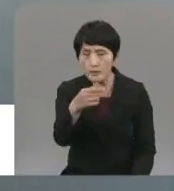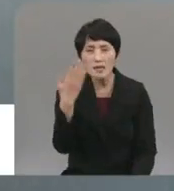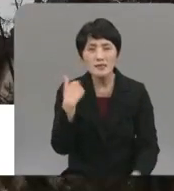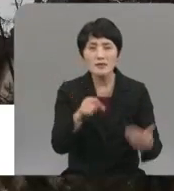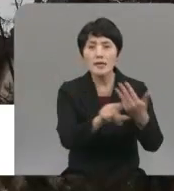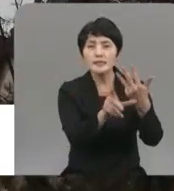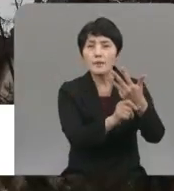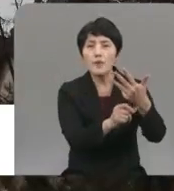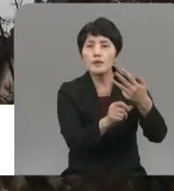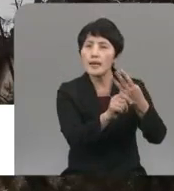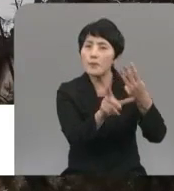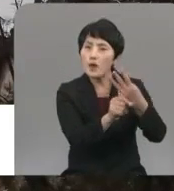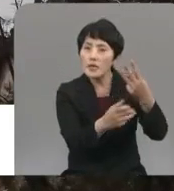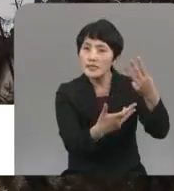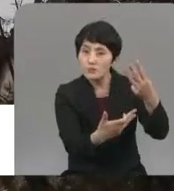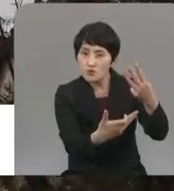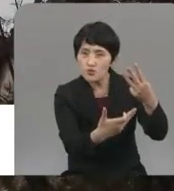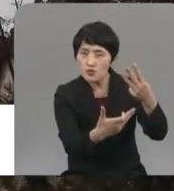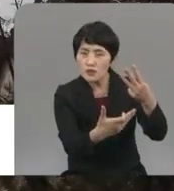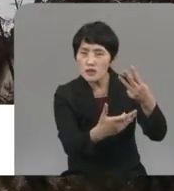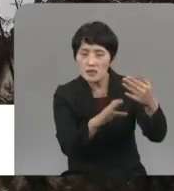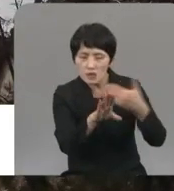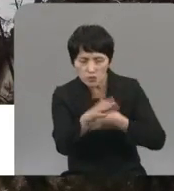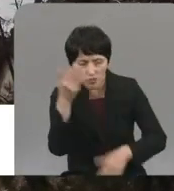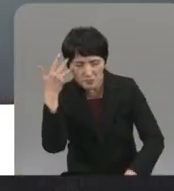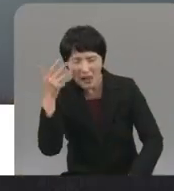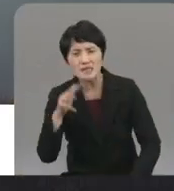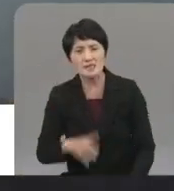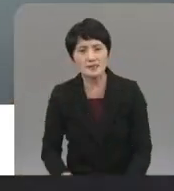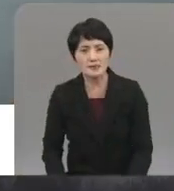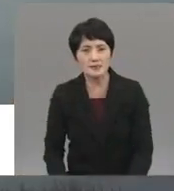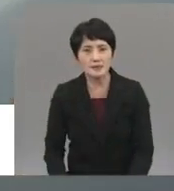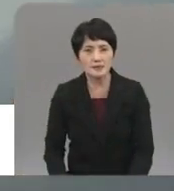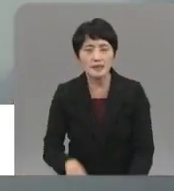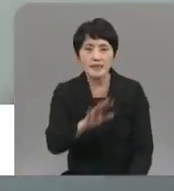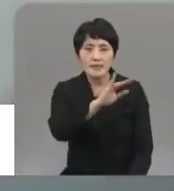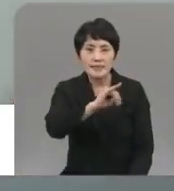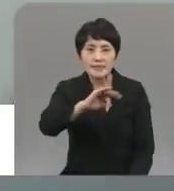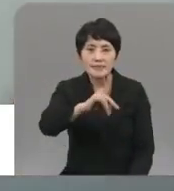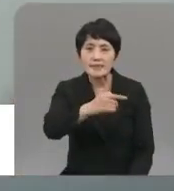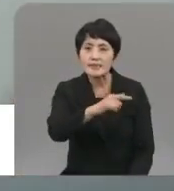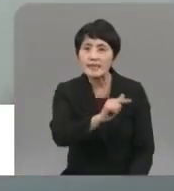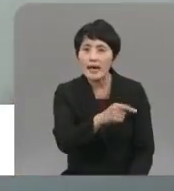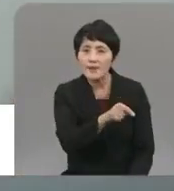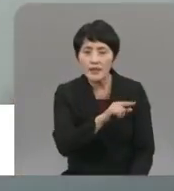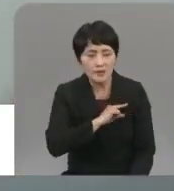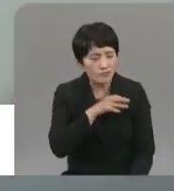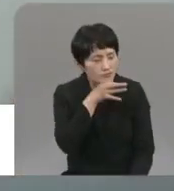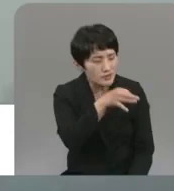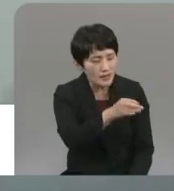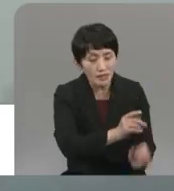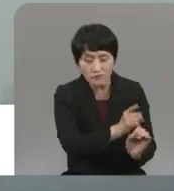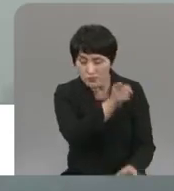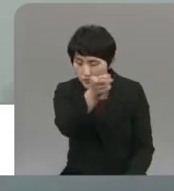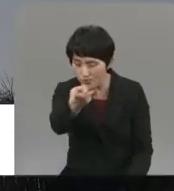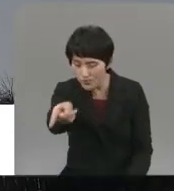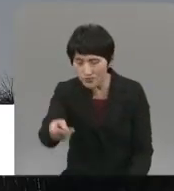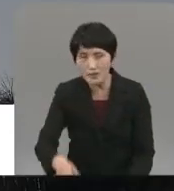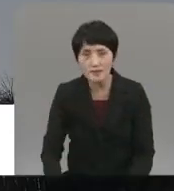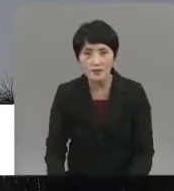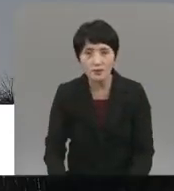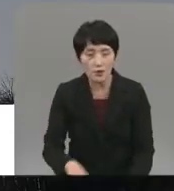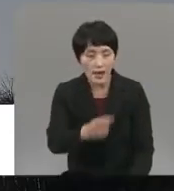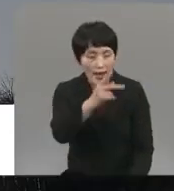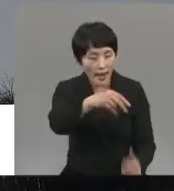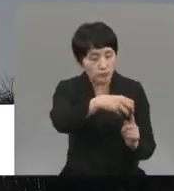peluncuran dua rudal tersebut dan meyakini kedua redal itu terbang di ketinggian sekitar 50 km Sebelum jatuh di luar zona ekonomi